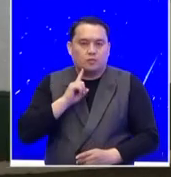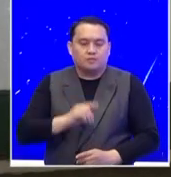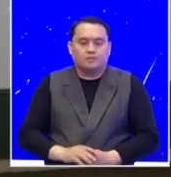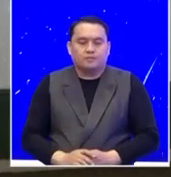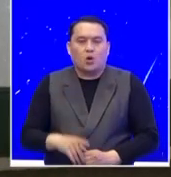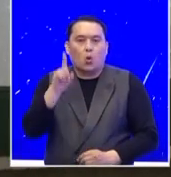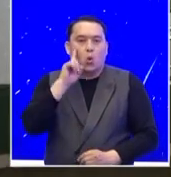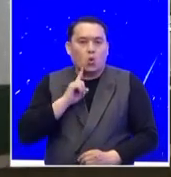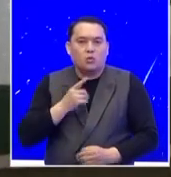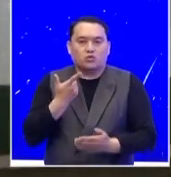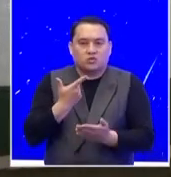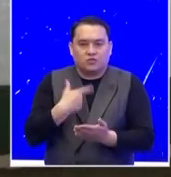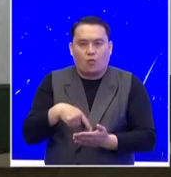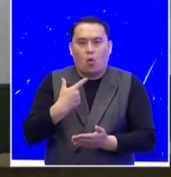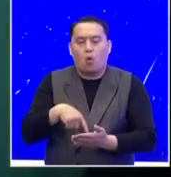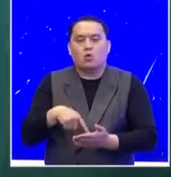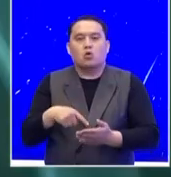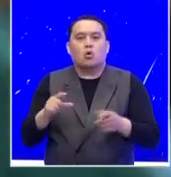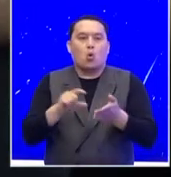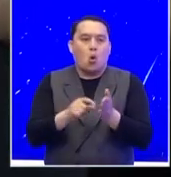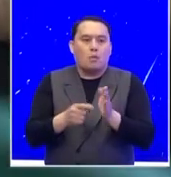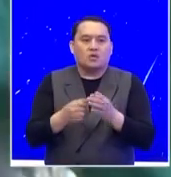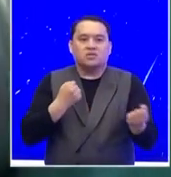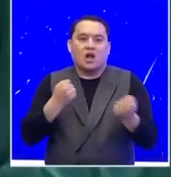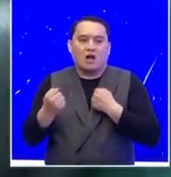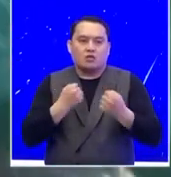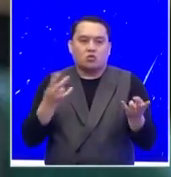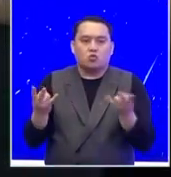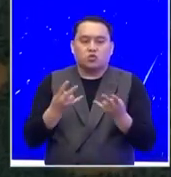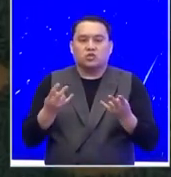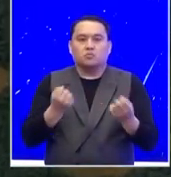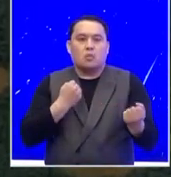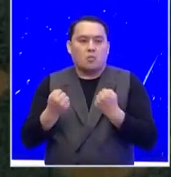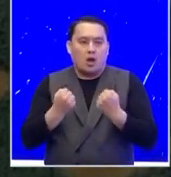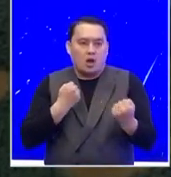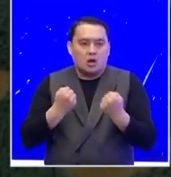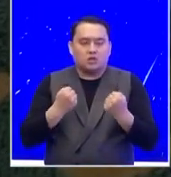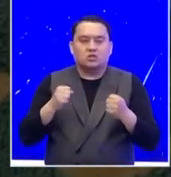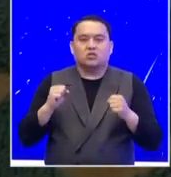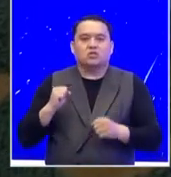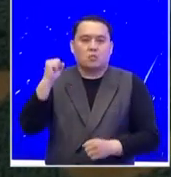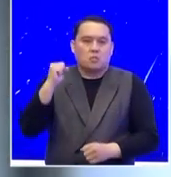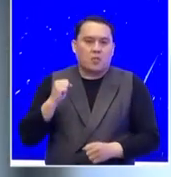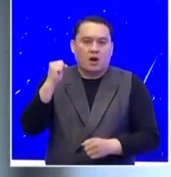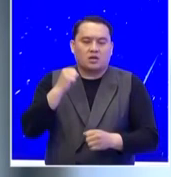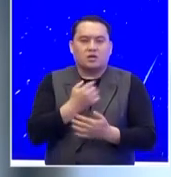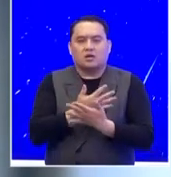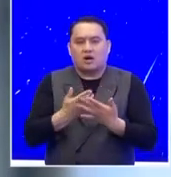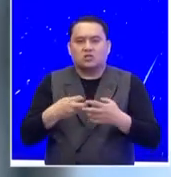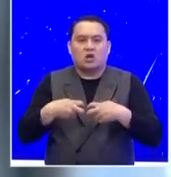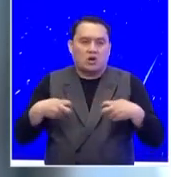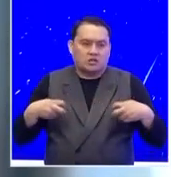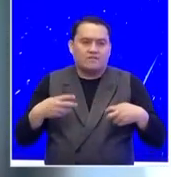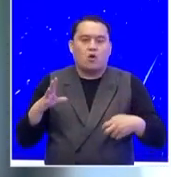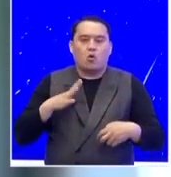Для удобства тренер свою комнату переделал под тренажерный зал, где есть все необходимые спортивные снаряды – гантели, штанги, спортивные жгуты. Но, пожалуй, в